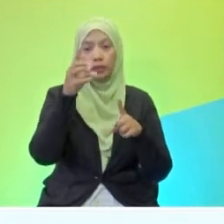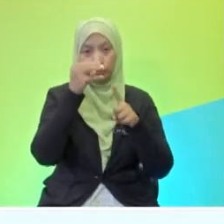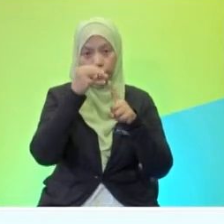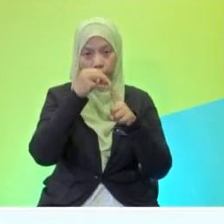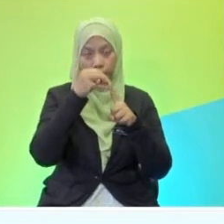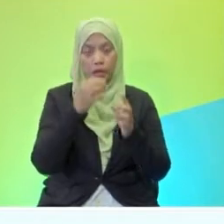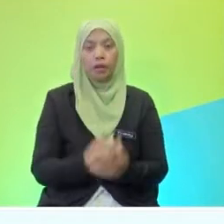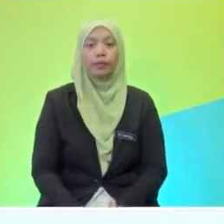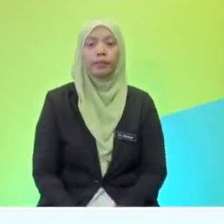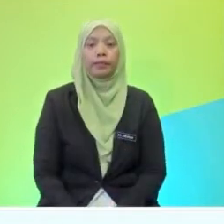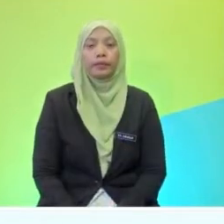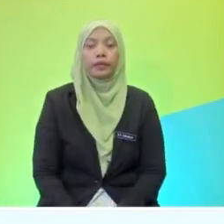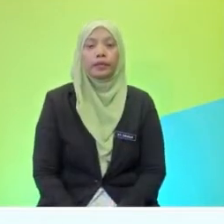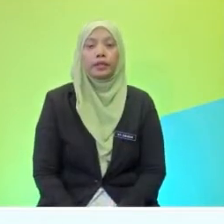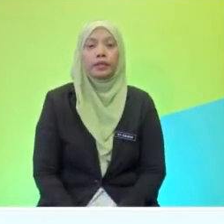jawaban